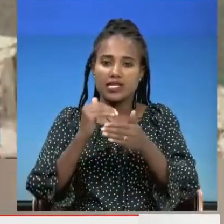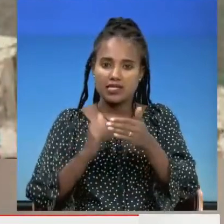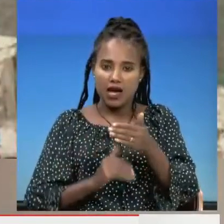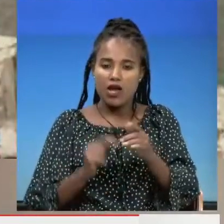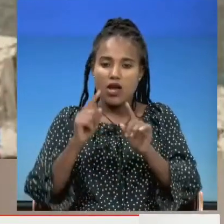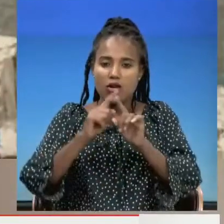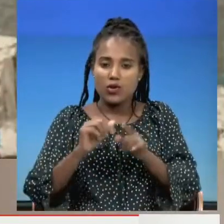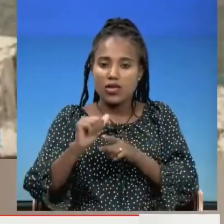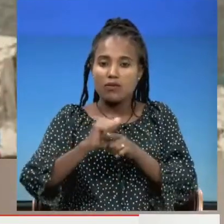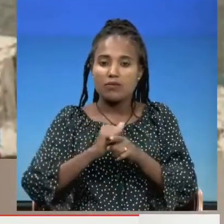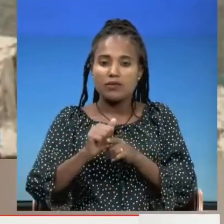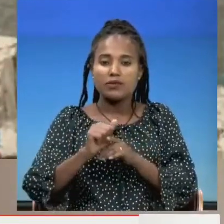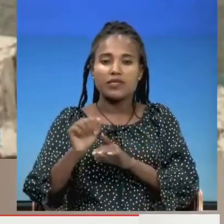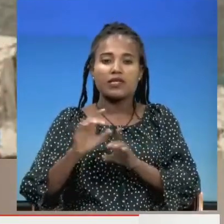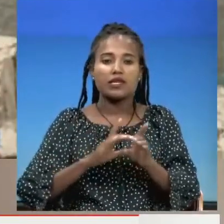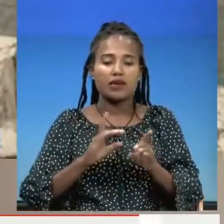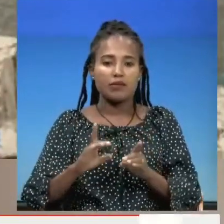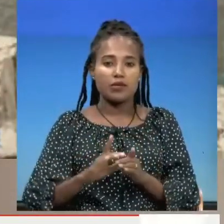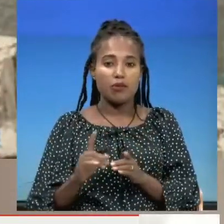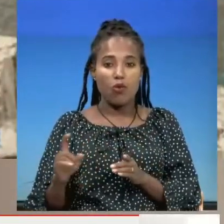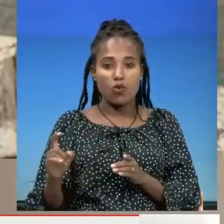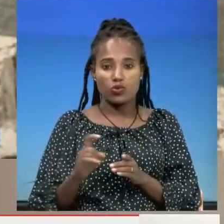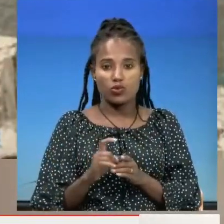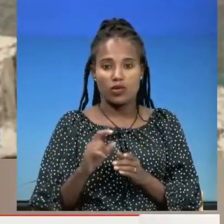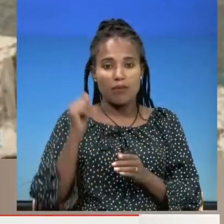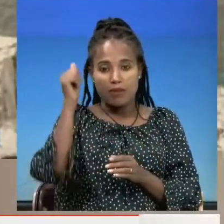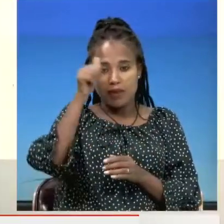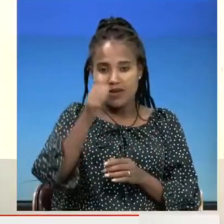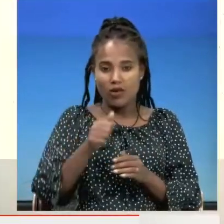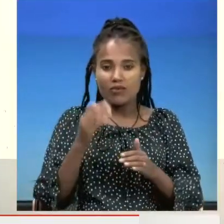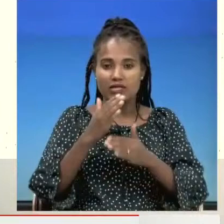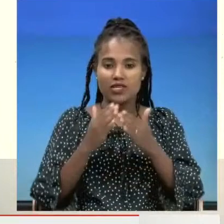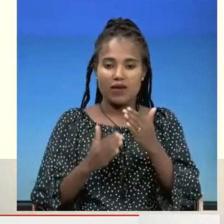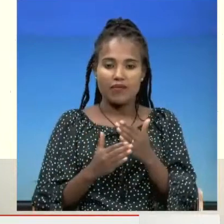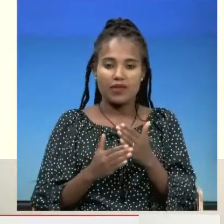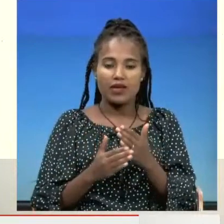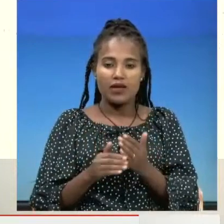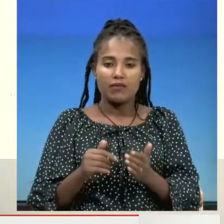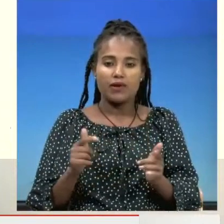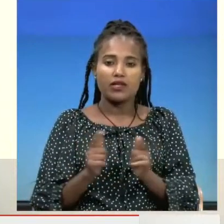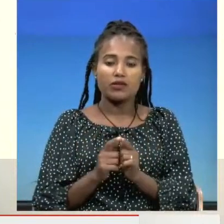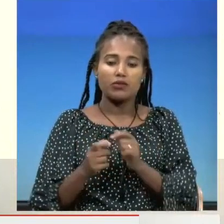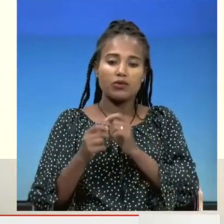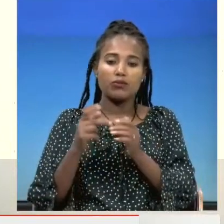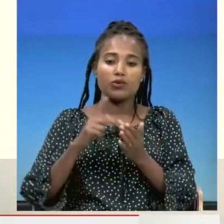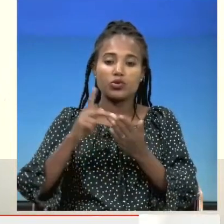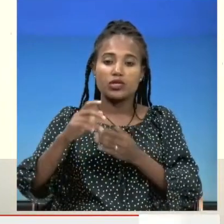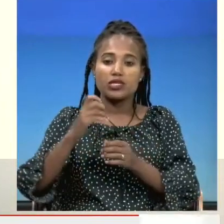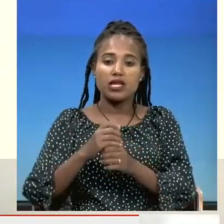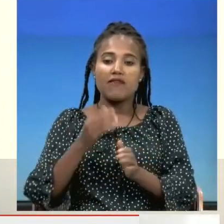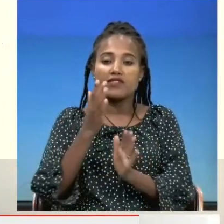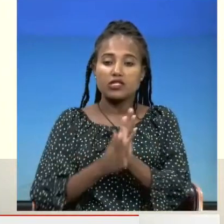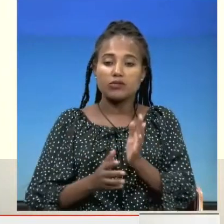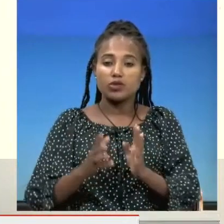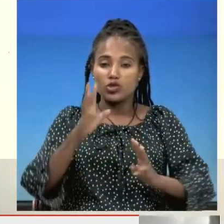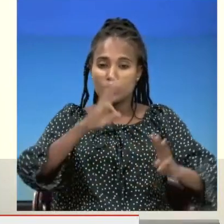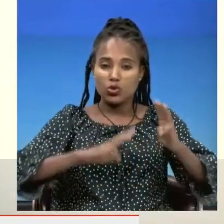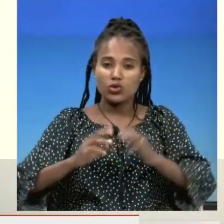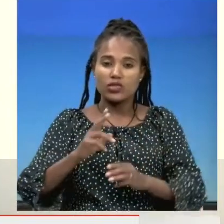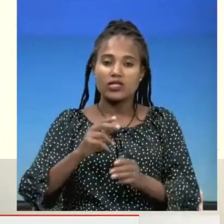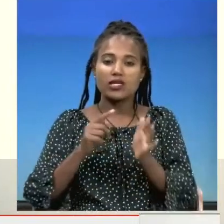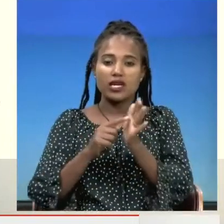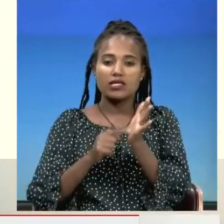ልዩ ልምምድ የተቀመረበት በመሆኑ በየትኛውም ደረጃ ለሚያጋጥሙ የፕሮጀክት አያያዝና ፈጻጸም ችግሮች